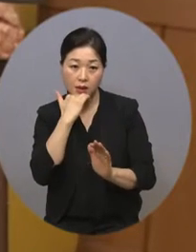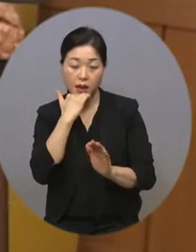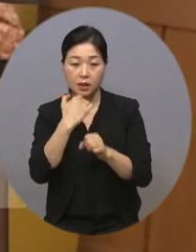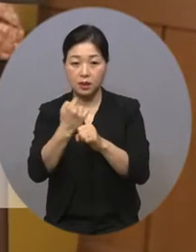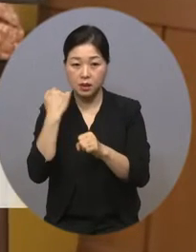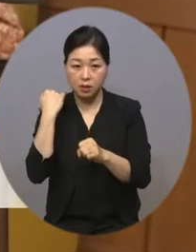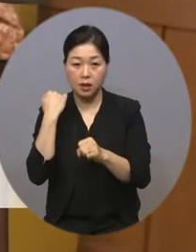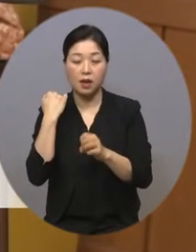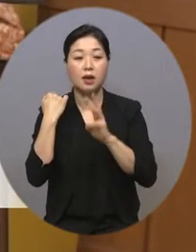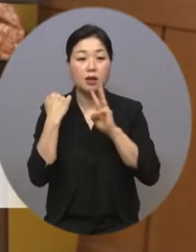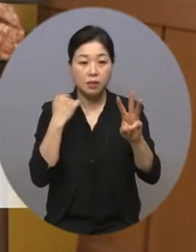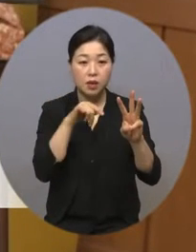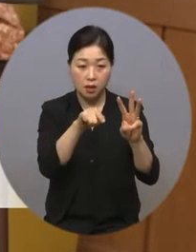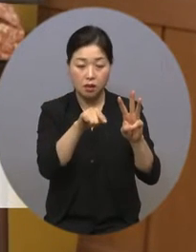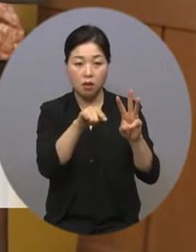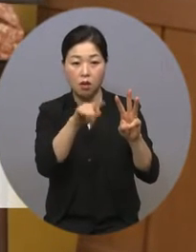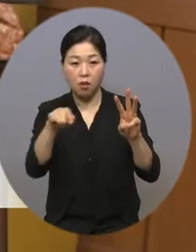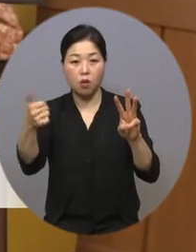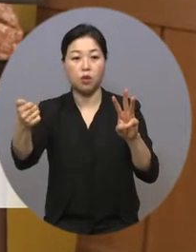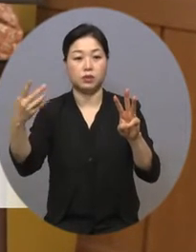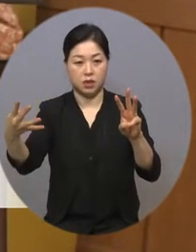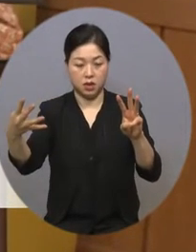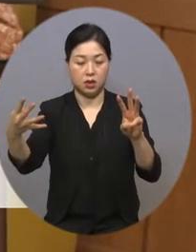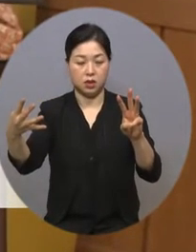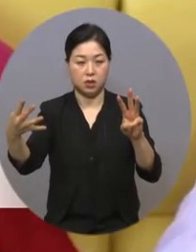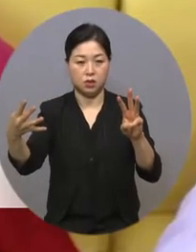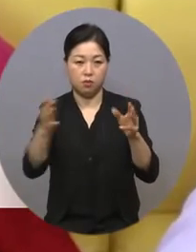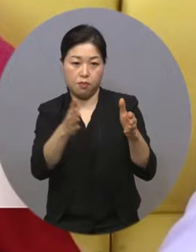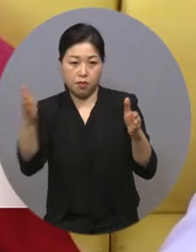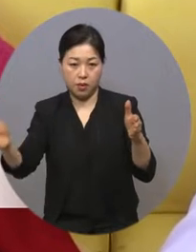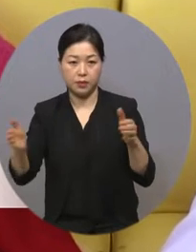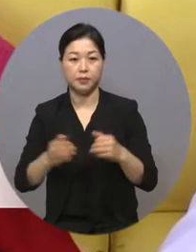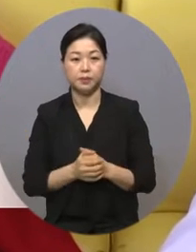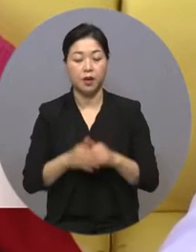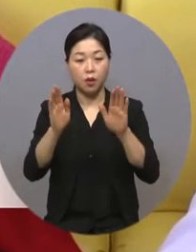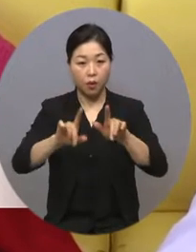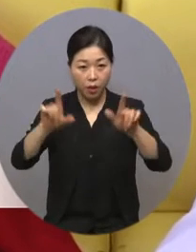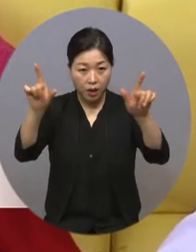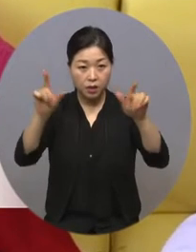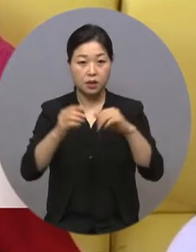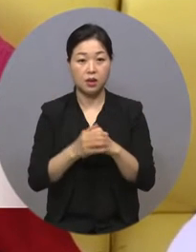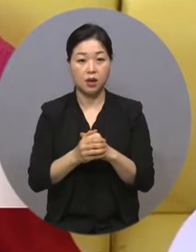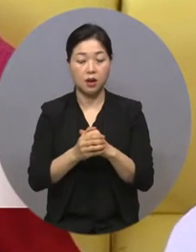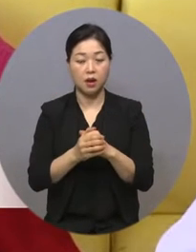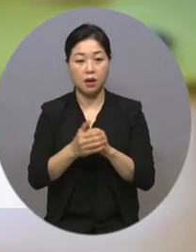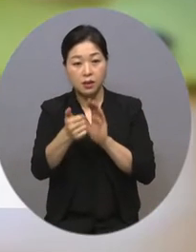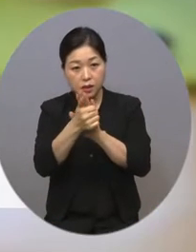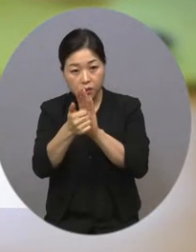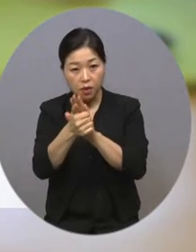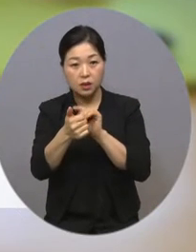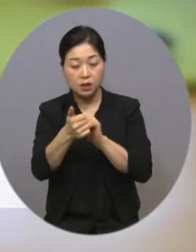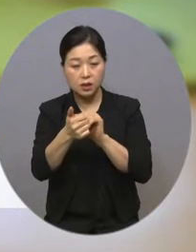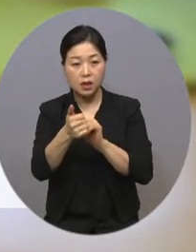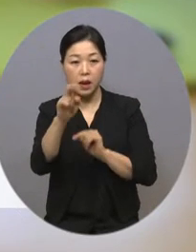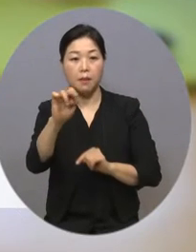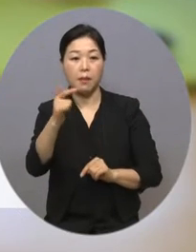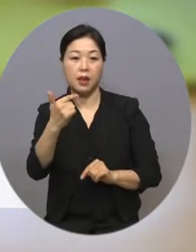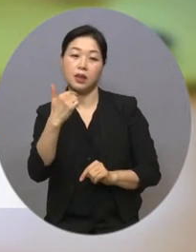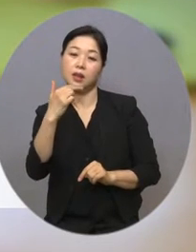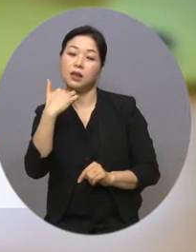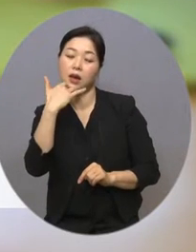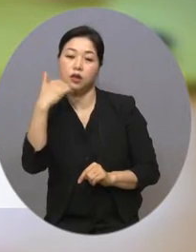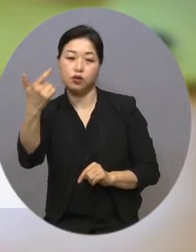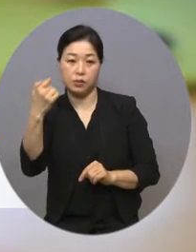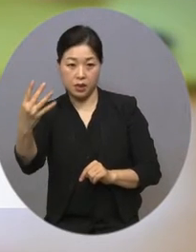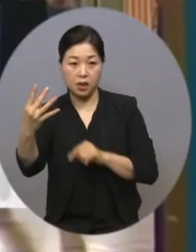만 3세에서 54세 까지로 확대됐습니다 올해 부터는 지원대상을 만 64세 까지 로 늘려